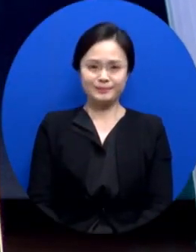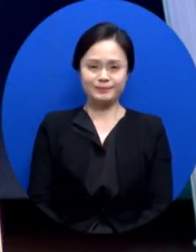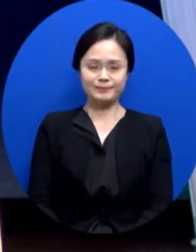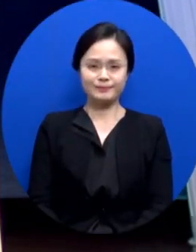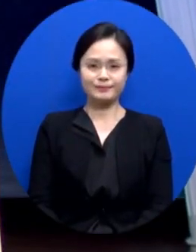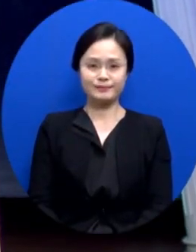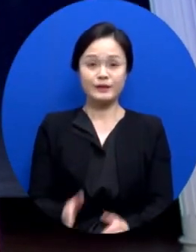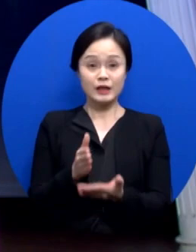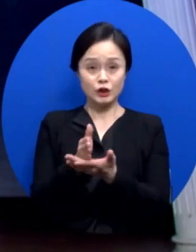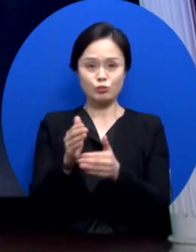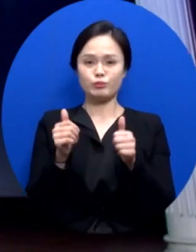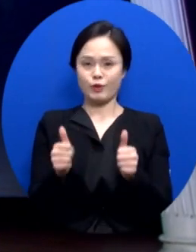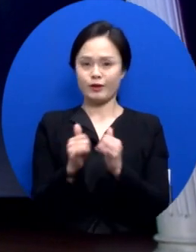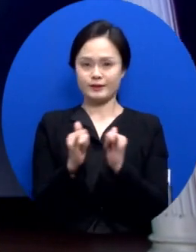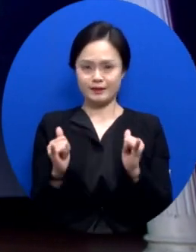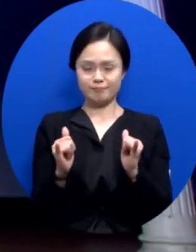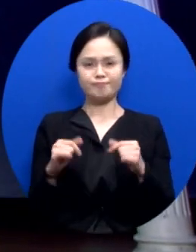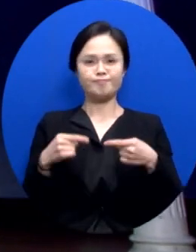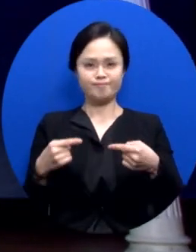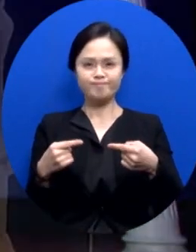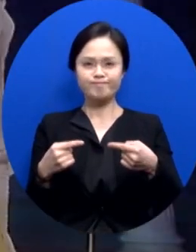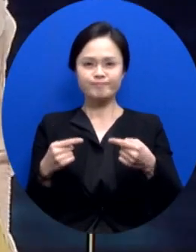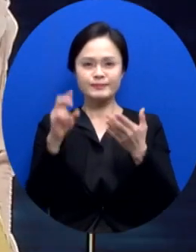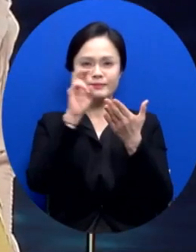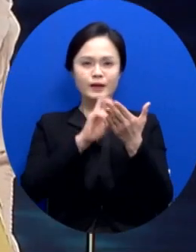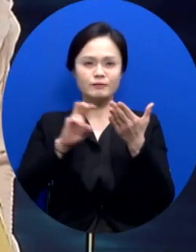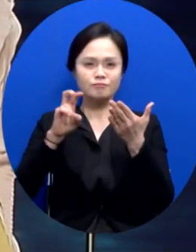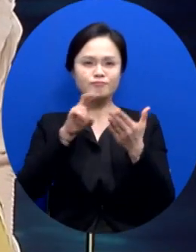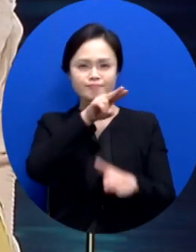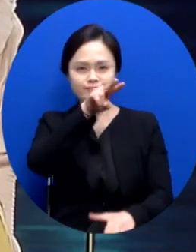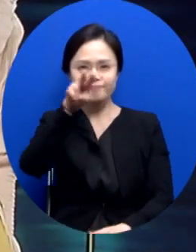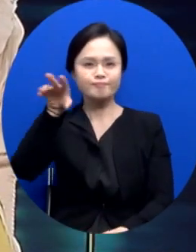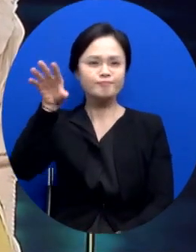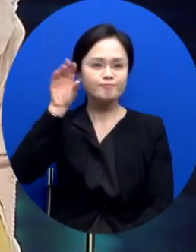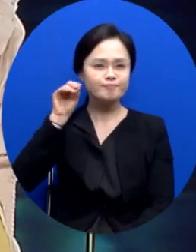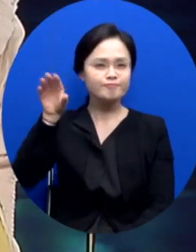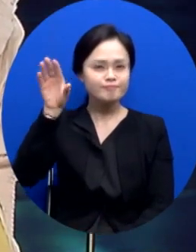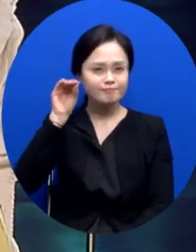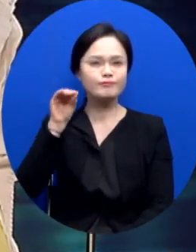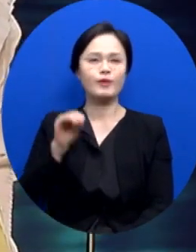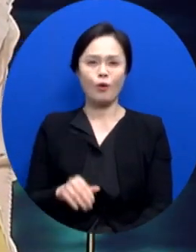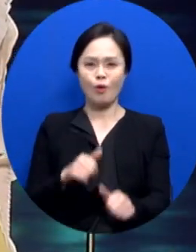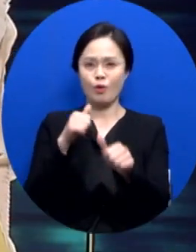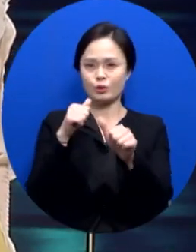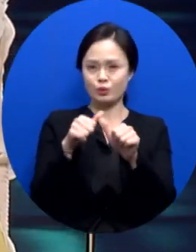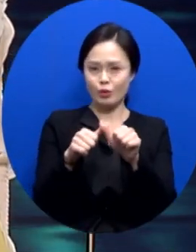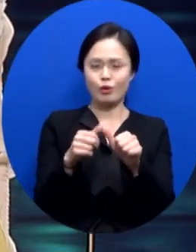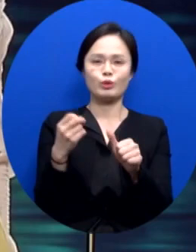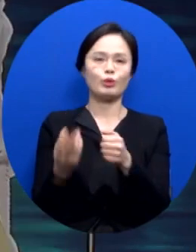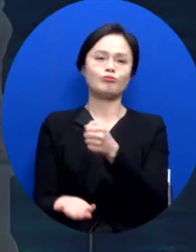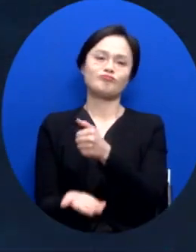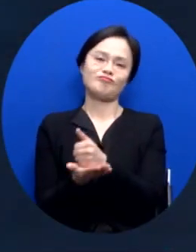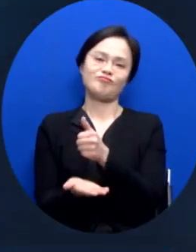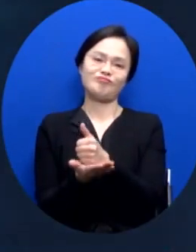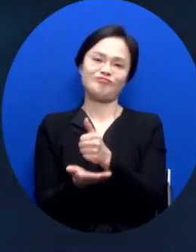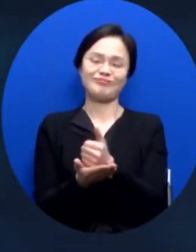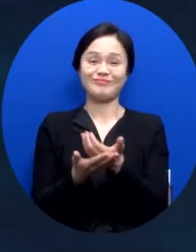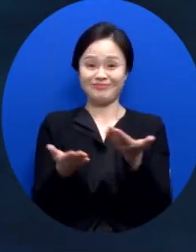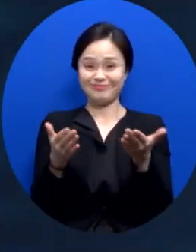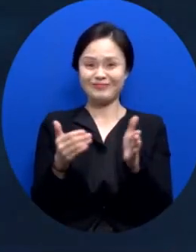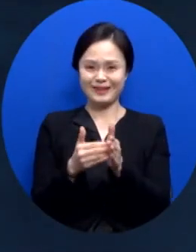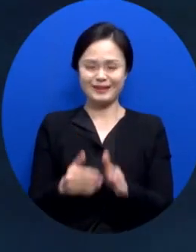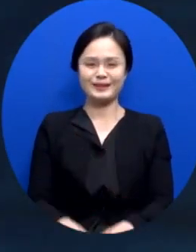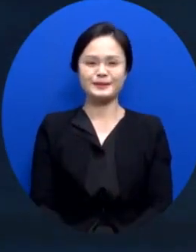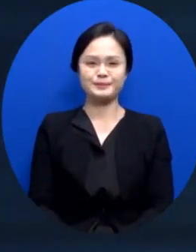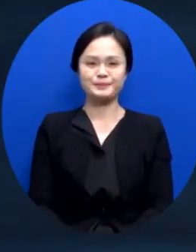전문 심사위원들은 경연 무대를 신중하게 들으면서 참가자들에 대한 아낌없는 조언과 격려를 전했습니다.